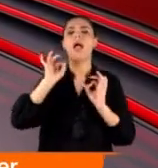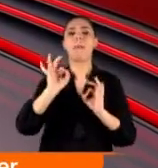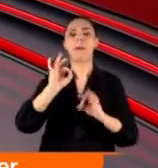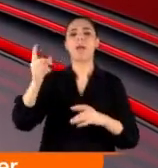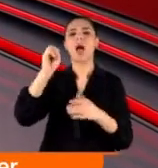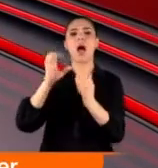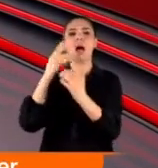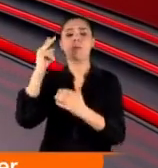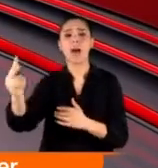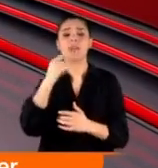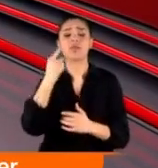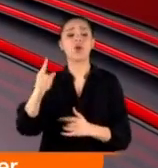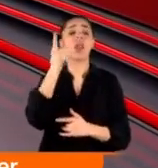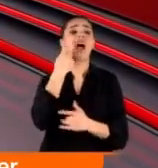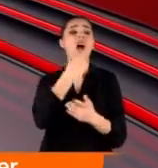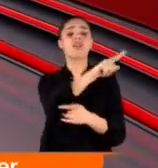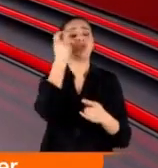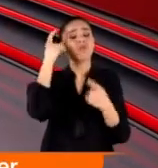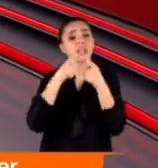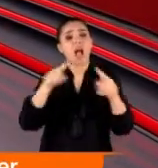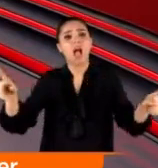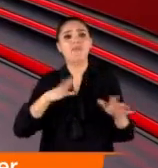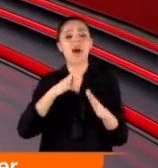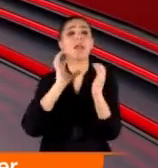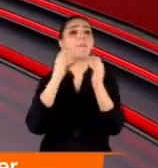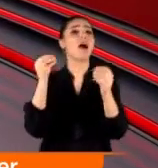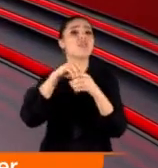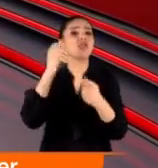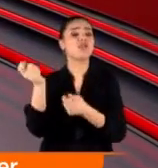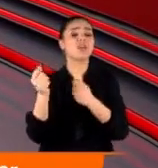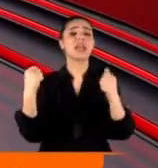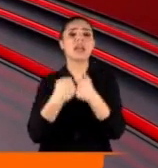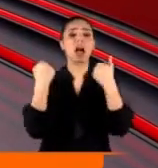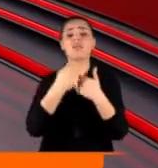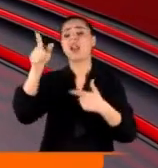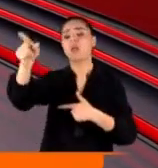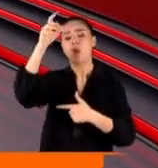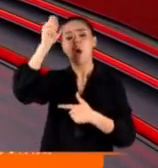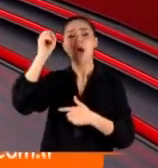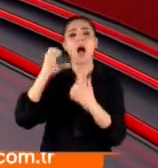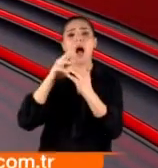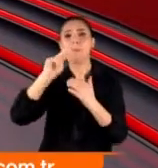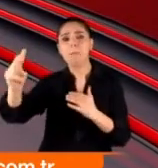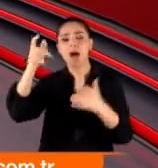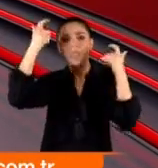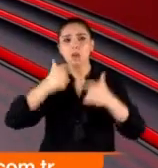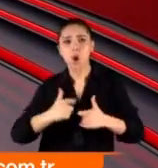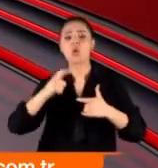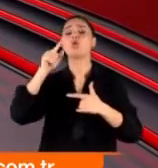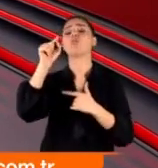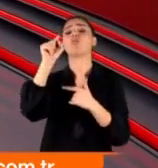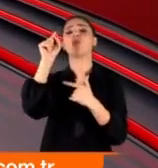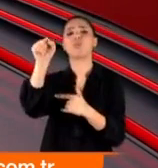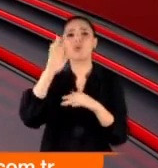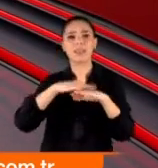giderek uzaklaştığını da hatırlattı cümlelerinde. Parti içi kavgalardan AK Parti'yi sorumlu tutmak yüzsüzlüktür, siyasi